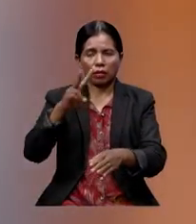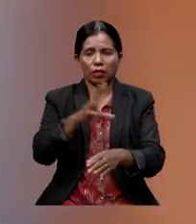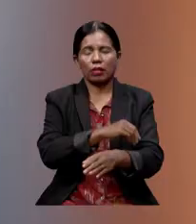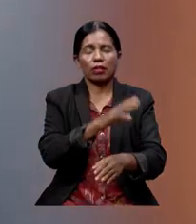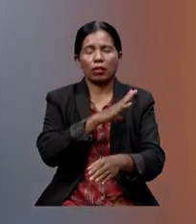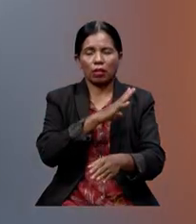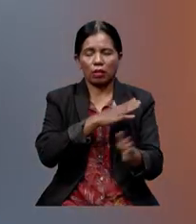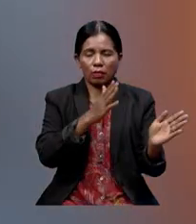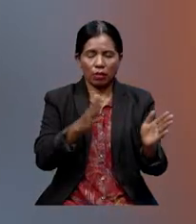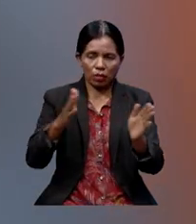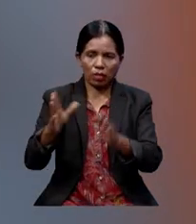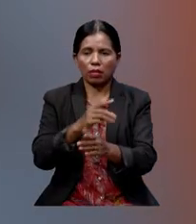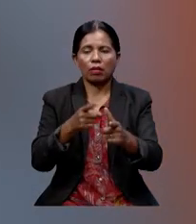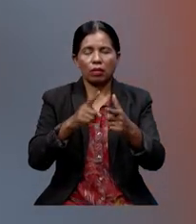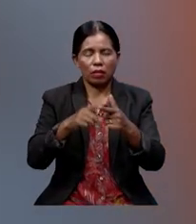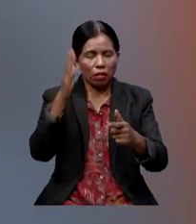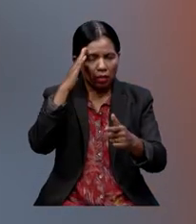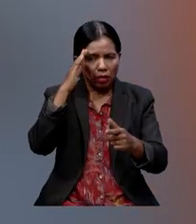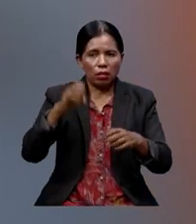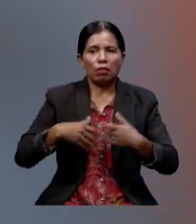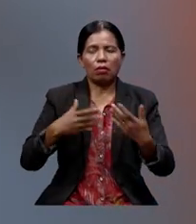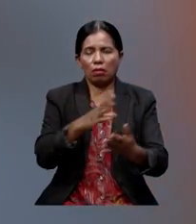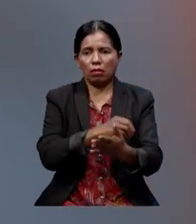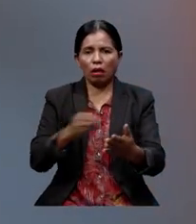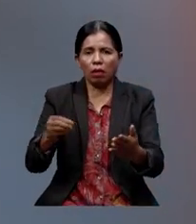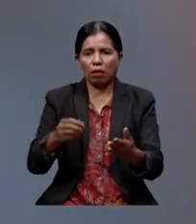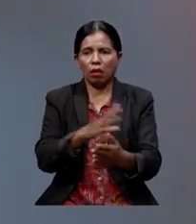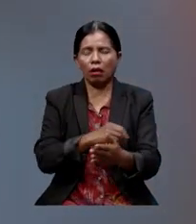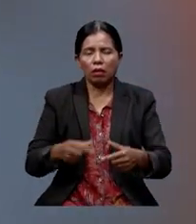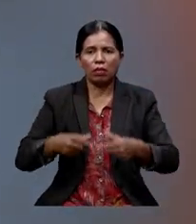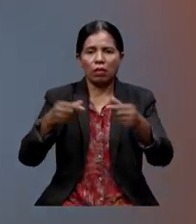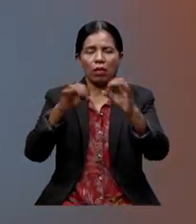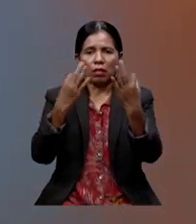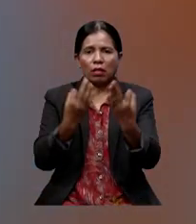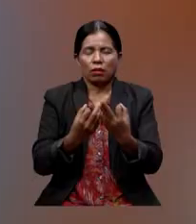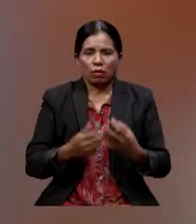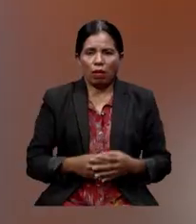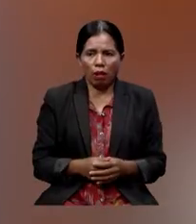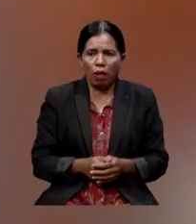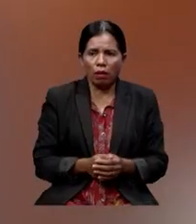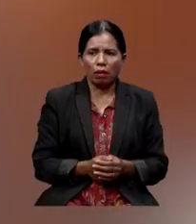hodi hein proceso autopsia hodi hatene motivo si acontecimento ne a foi entrega ba família João Carlos Ziemen.